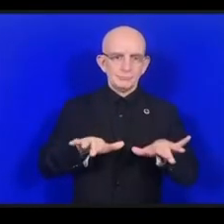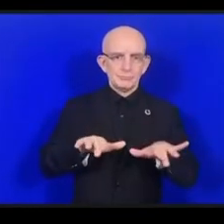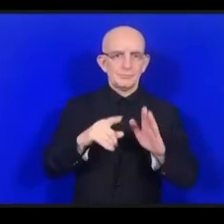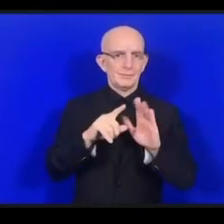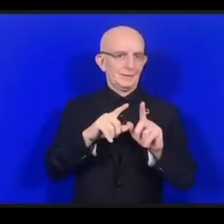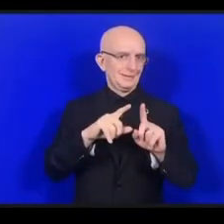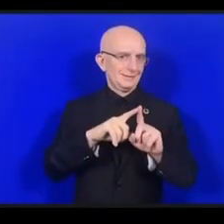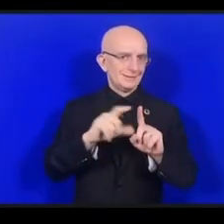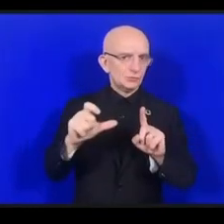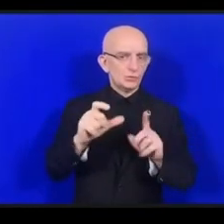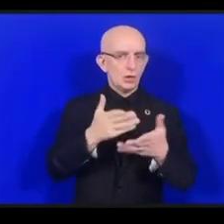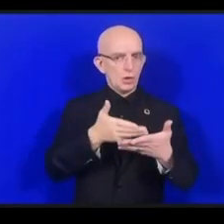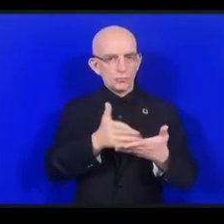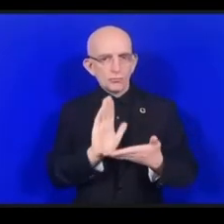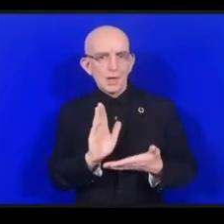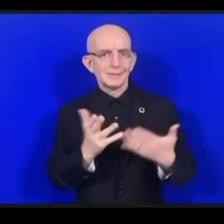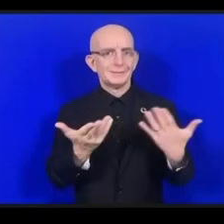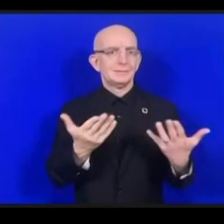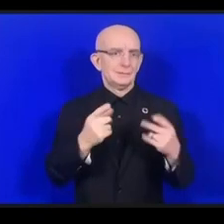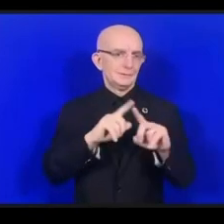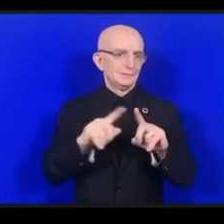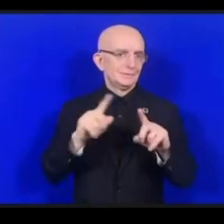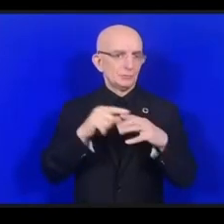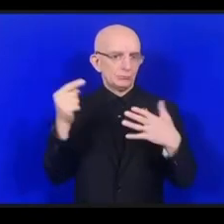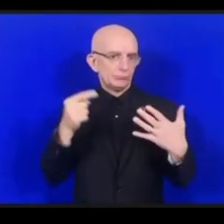和数字权利，